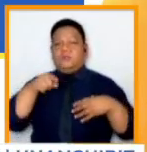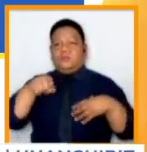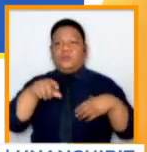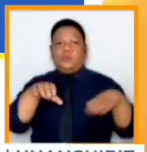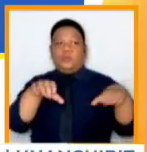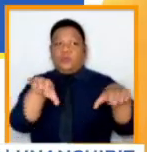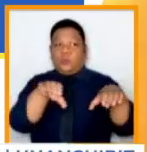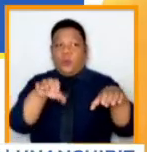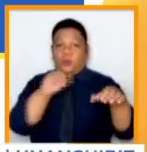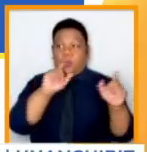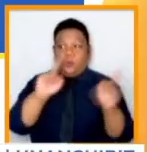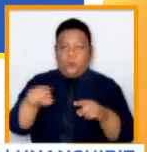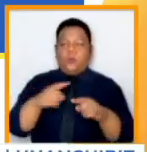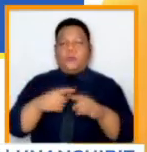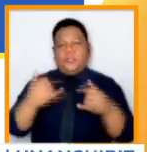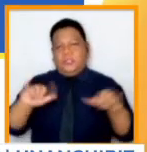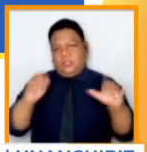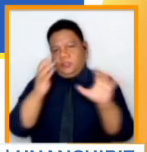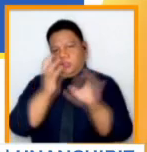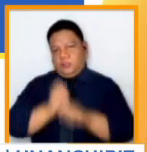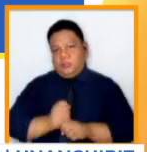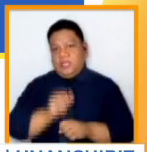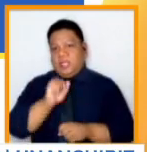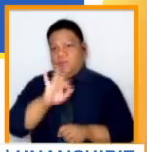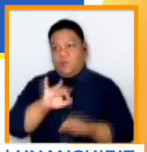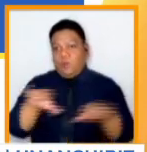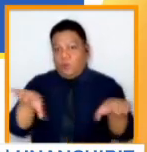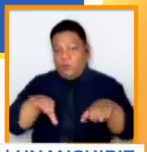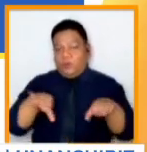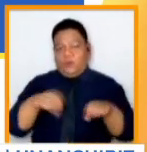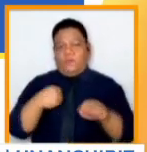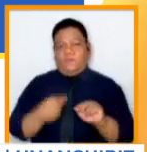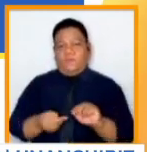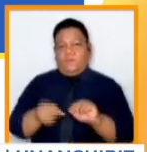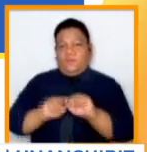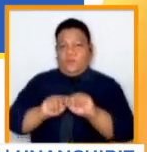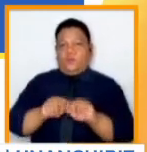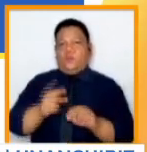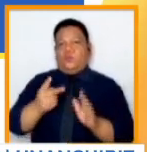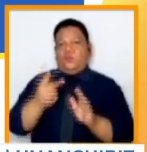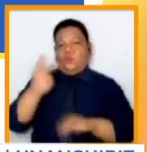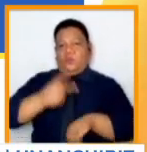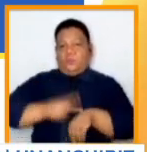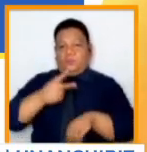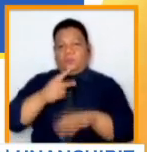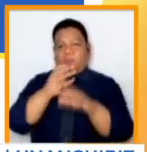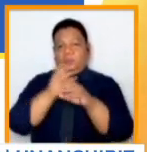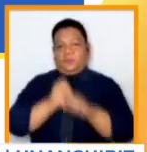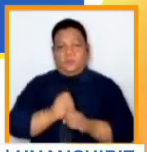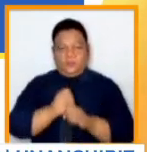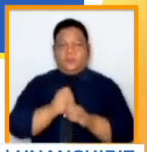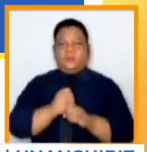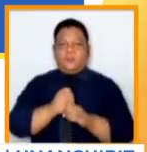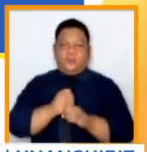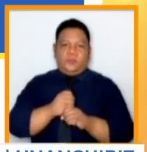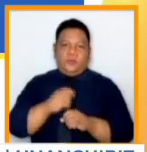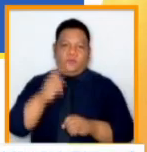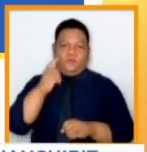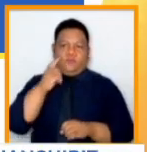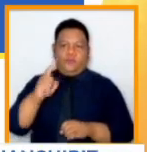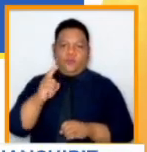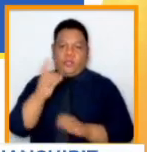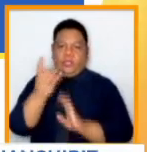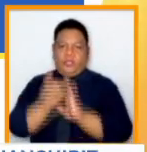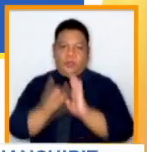nagtrabaho. Kung magtrabaho naman, makatatanggap po siya ng doble ng kanyang basic na sahod sa unang 8 oras.